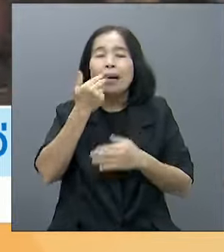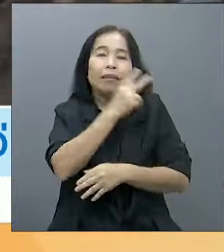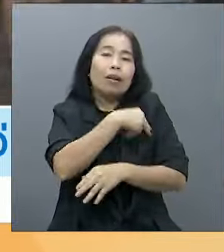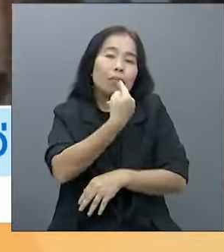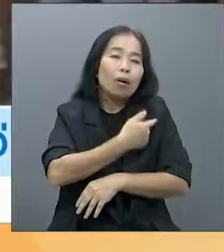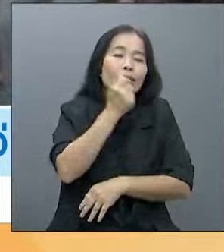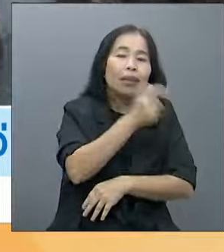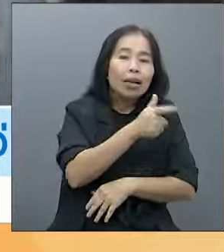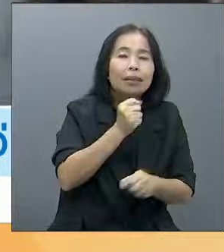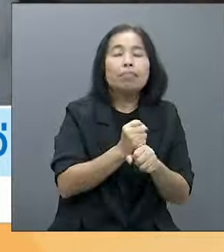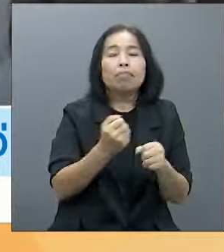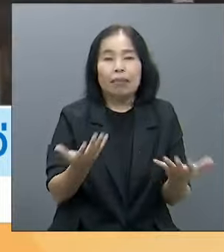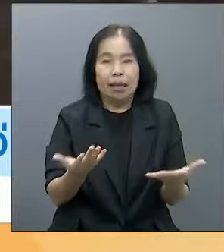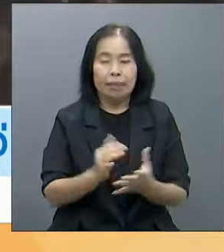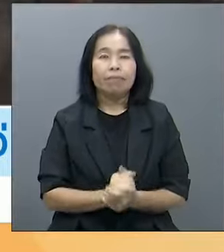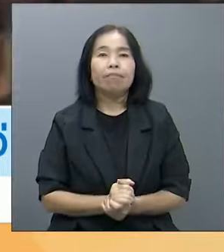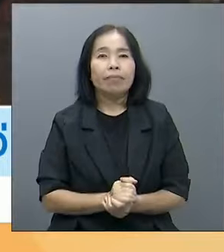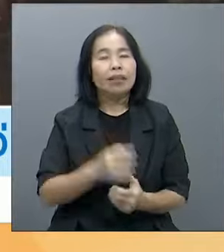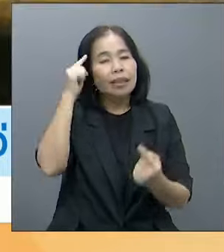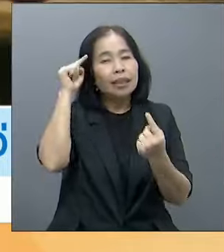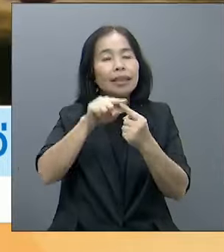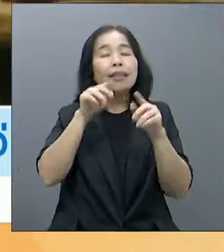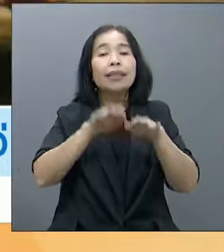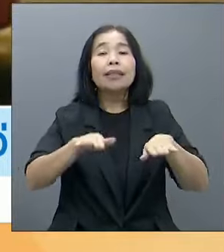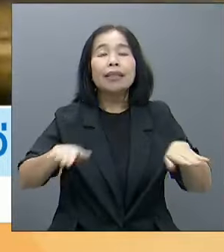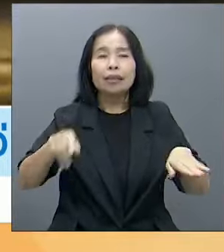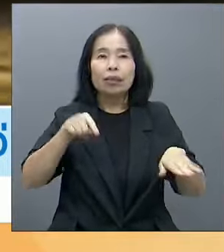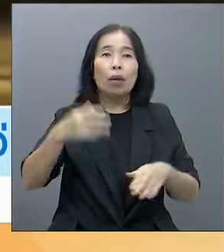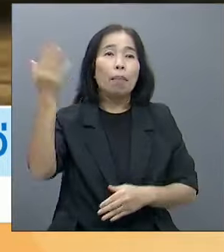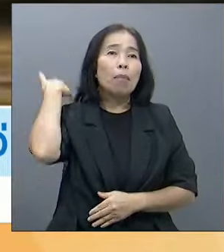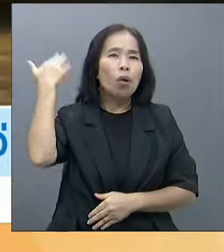าต้องเข้าเส้นชัยให้ได้ คุณก็วิ่งอยู่แล้วนี่คุณพูดใช่ไหม ใช่แต่ก่อน